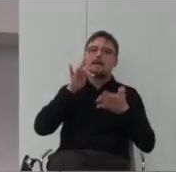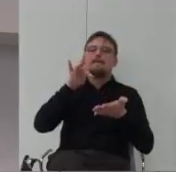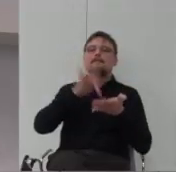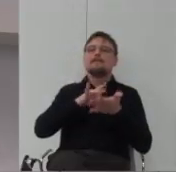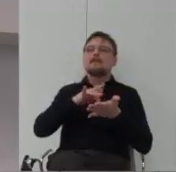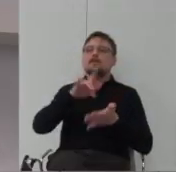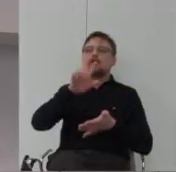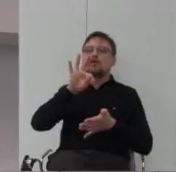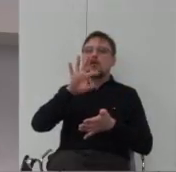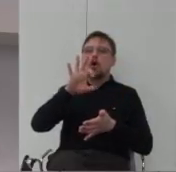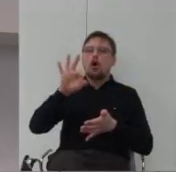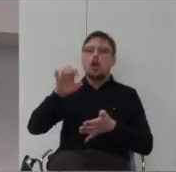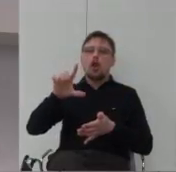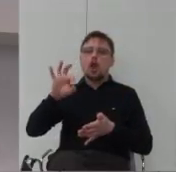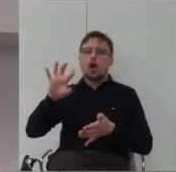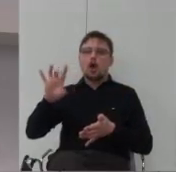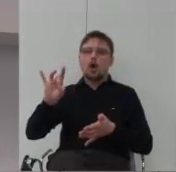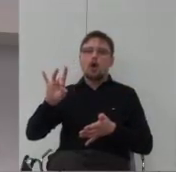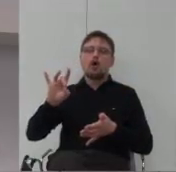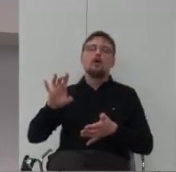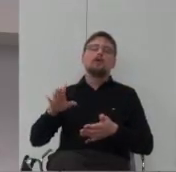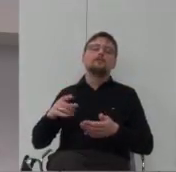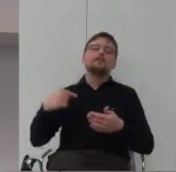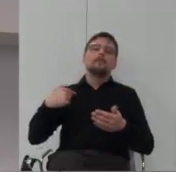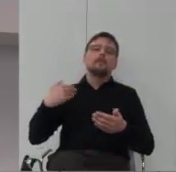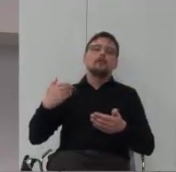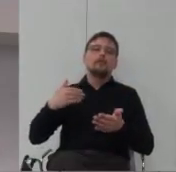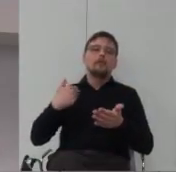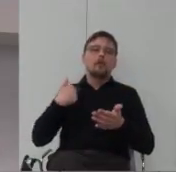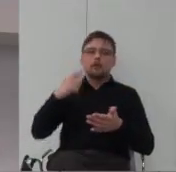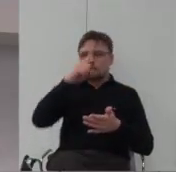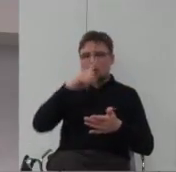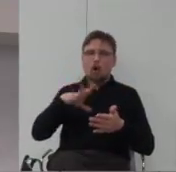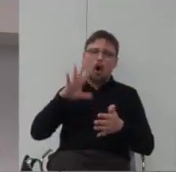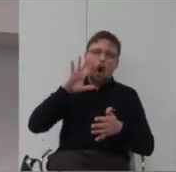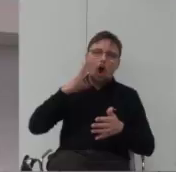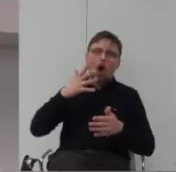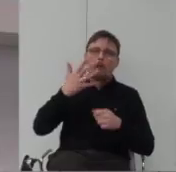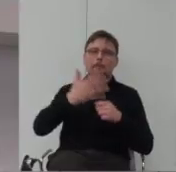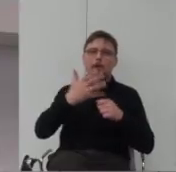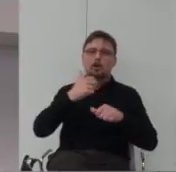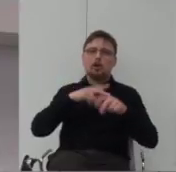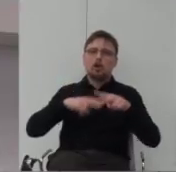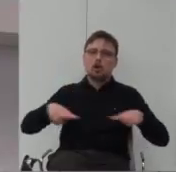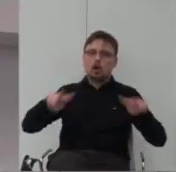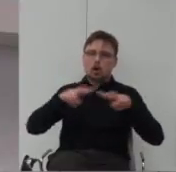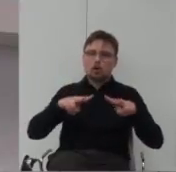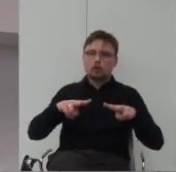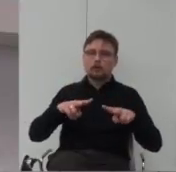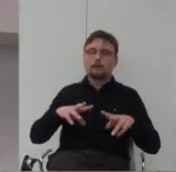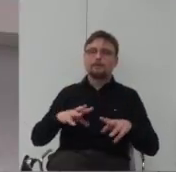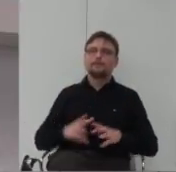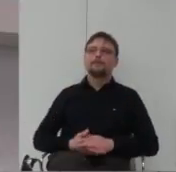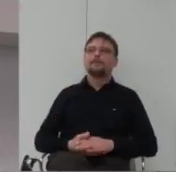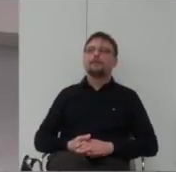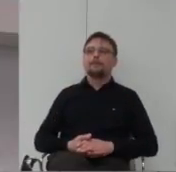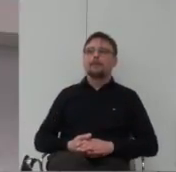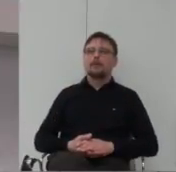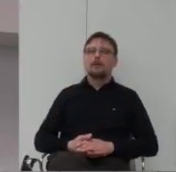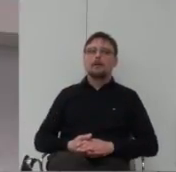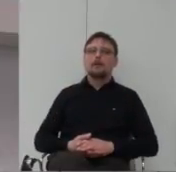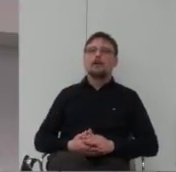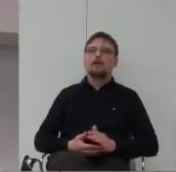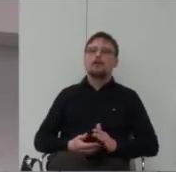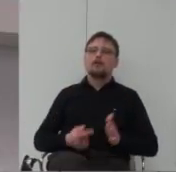architekturze chińskiej, czyli właśnie w Tulu. To były takie społeczności około 50 rodzin